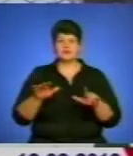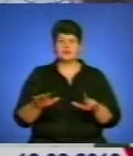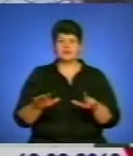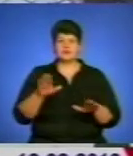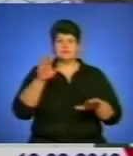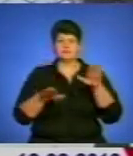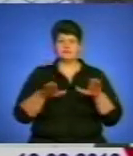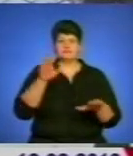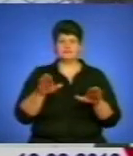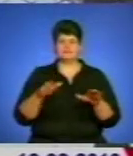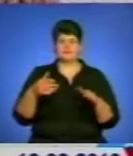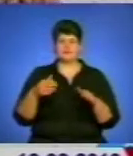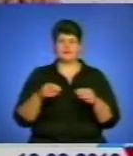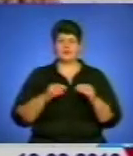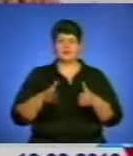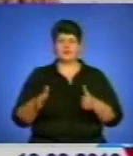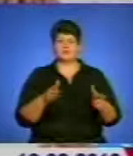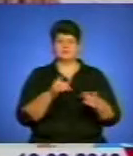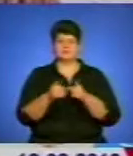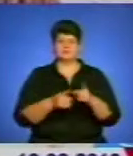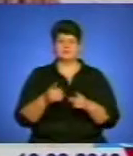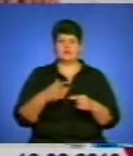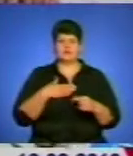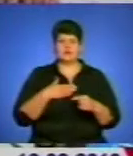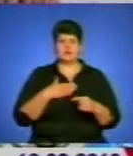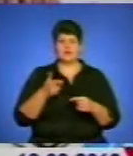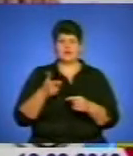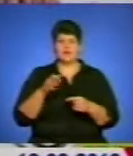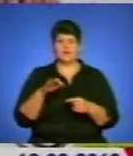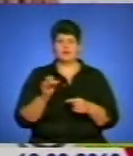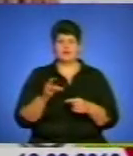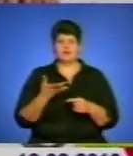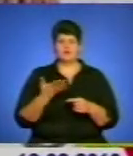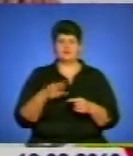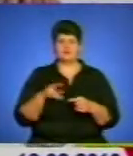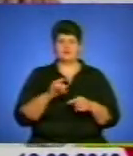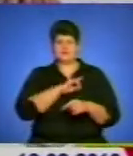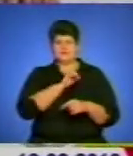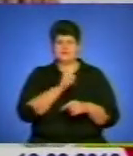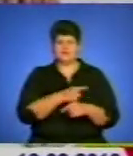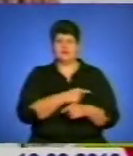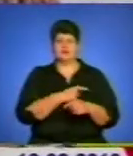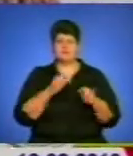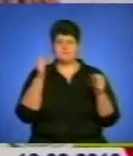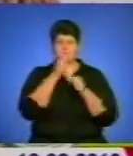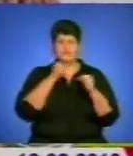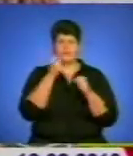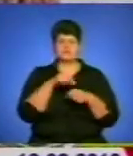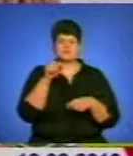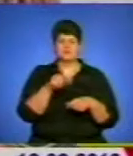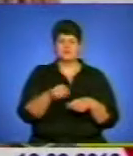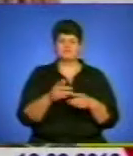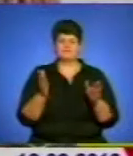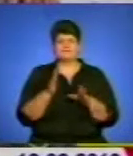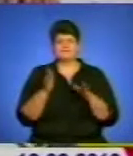температури траса видозмінюється. У мене, наприклад, гострий полос, вона любить, коли мороз, коли сильний мороз, по ньому їхати. А в таку погоду більш